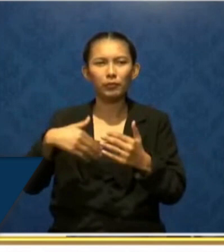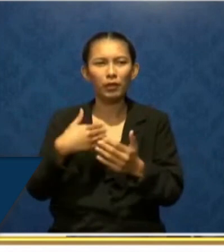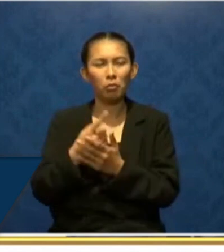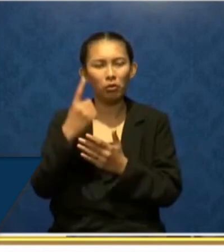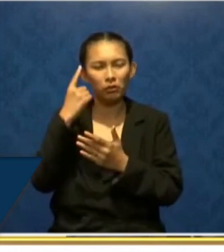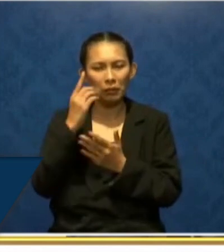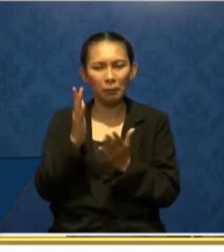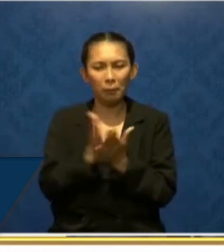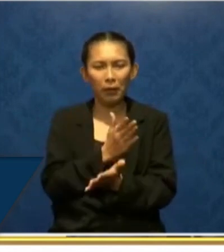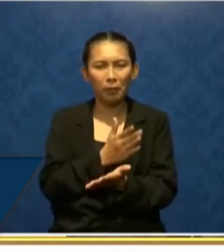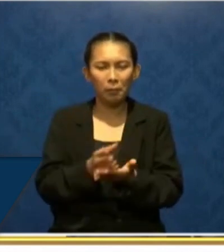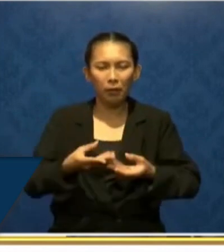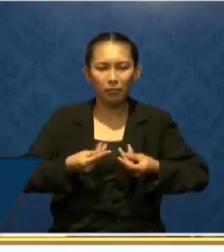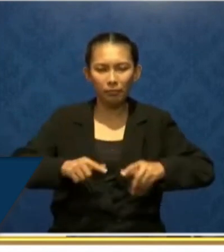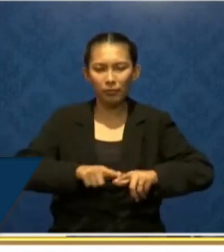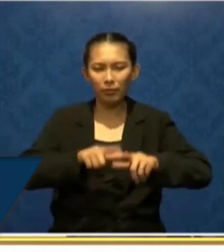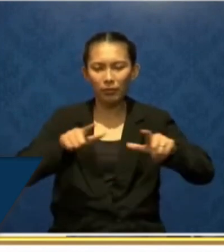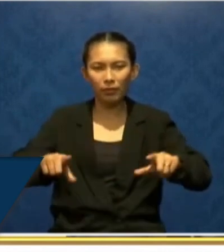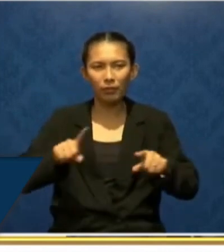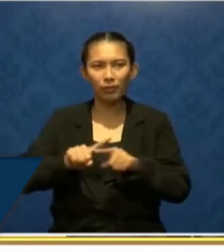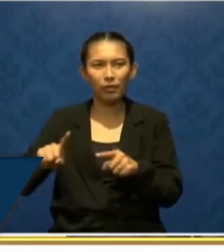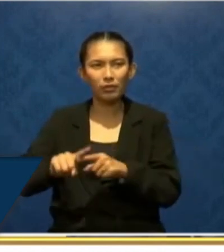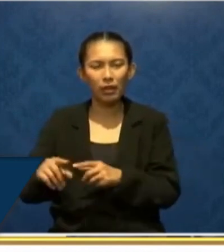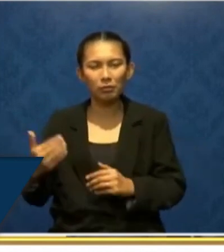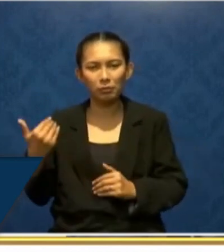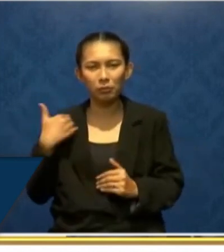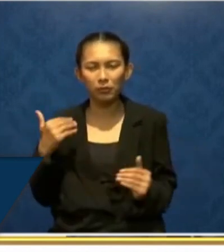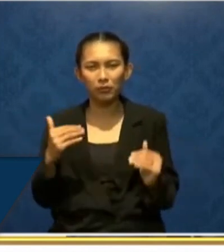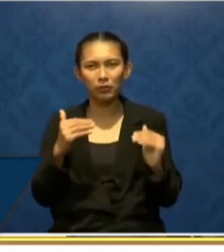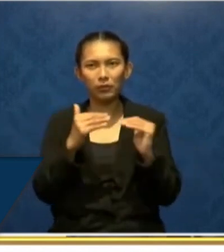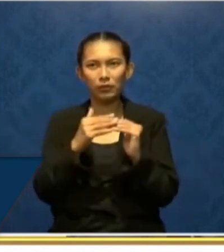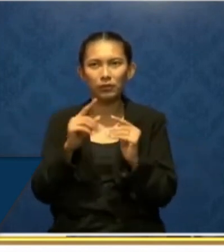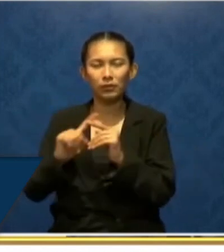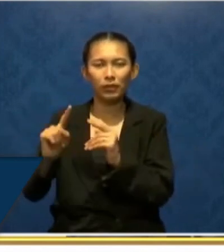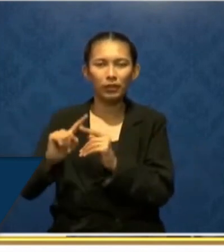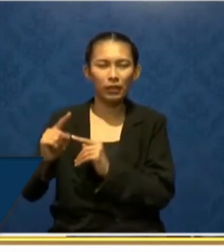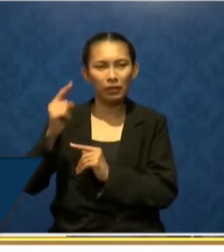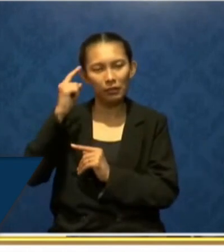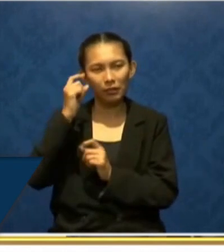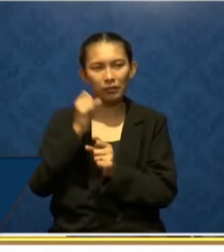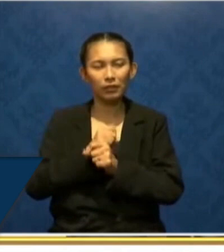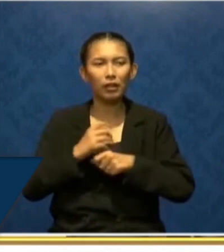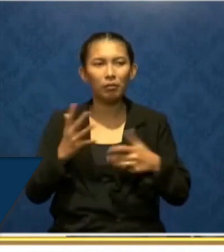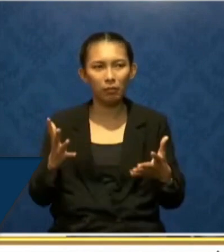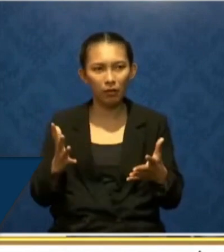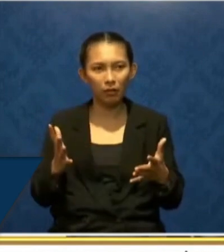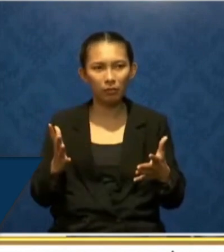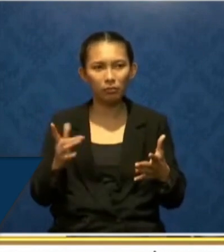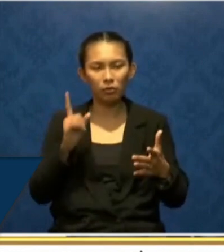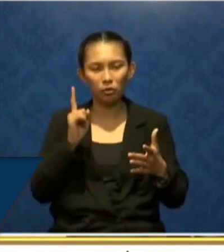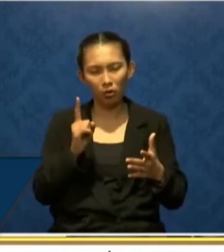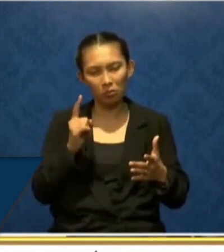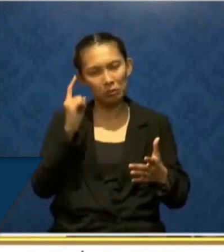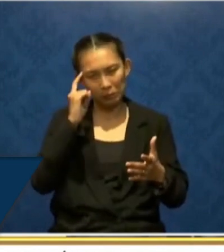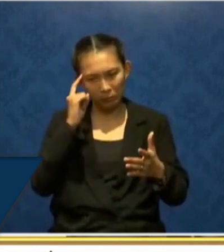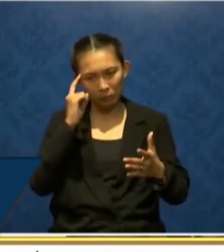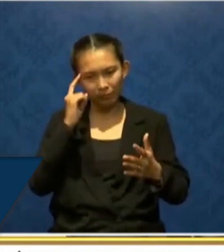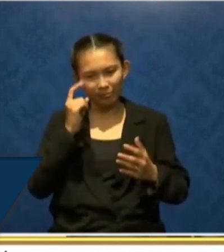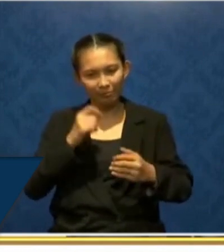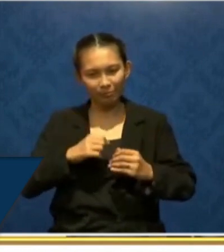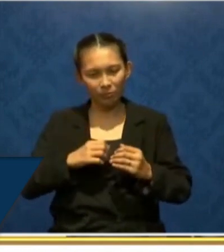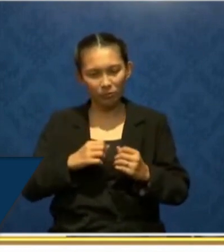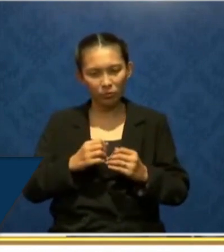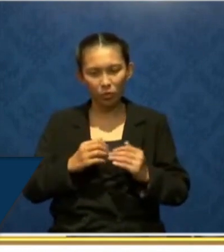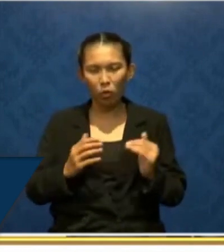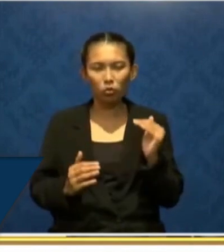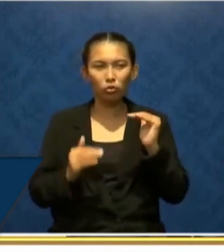ายที่ดินให้พี่น้องนะครับที่มีสิทธินะครับที่ในการครอบครองเนี่ย เป็นเรื่องของความชอบธรรมที่ทำให้คนจนกระจาย